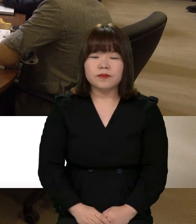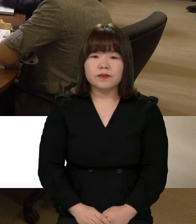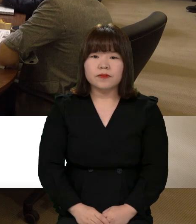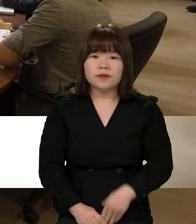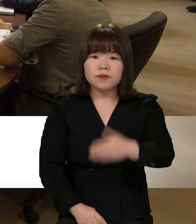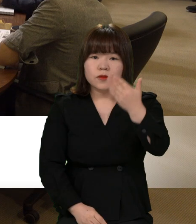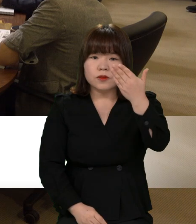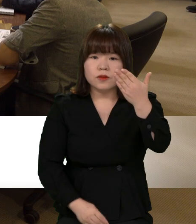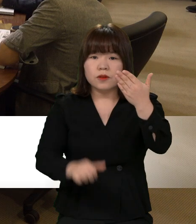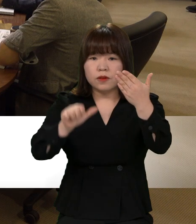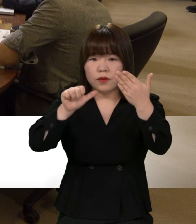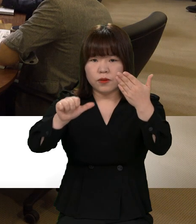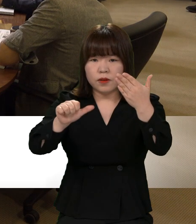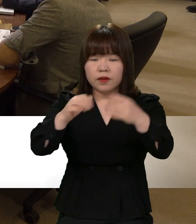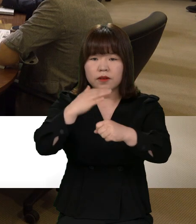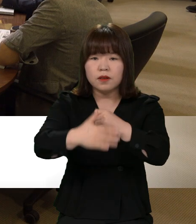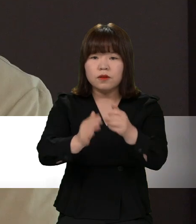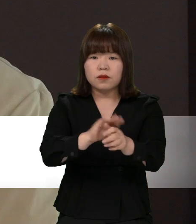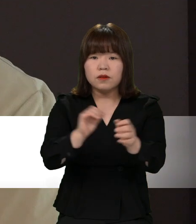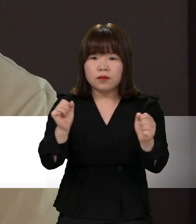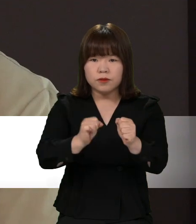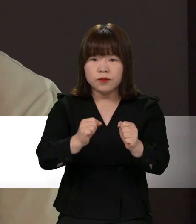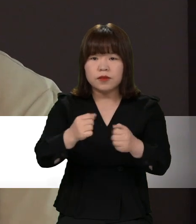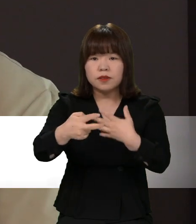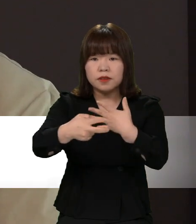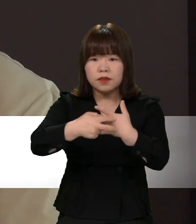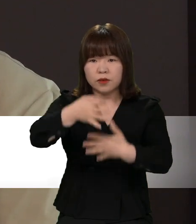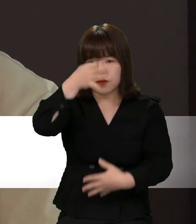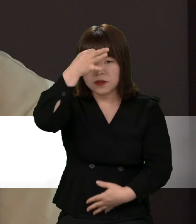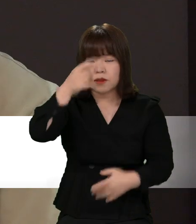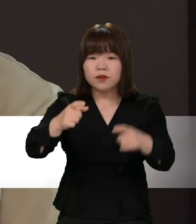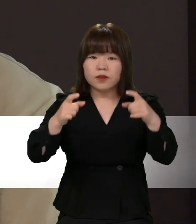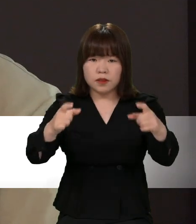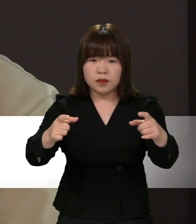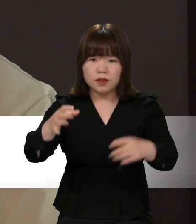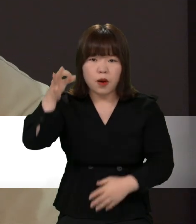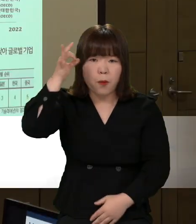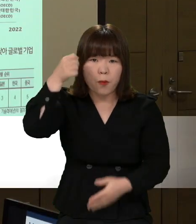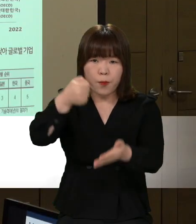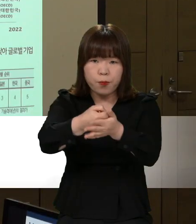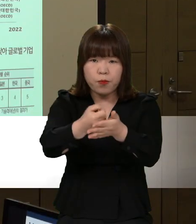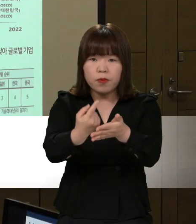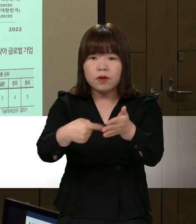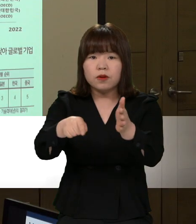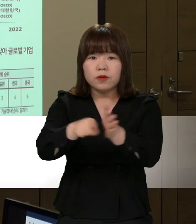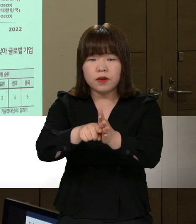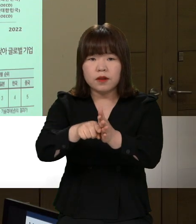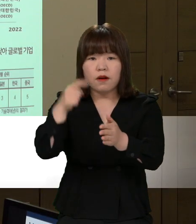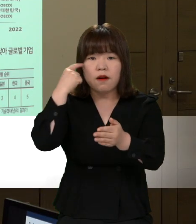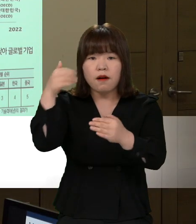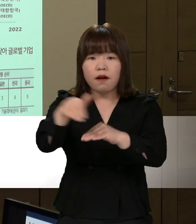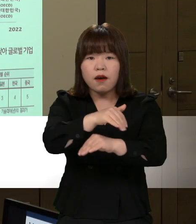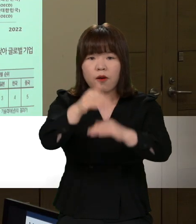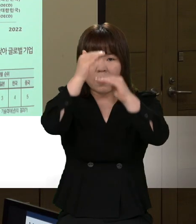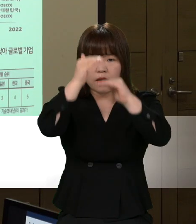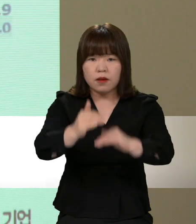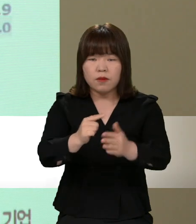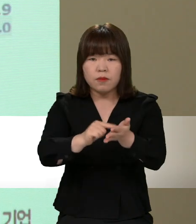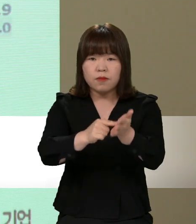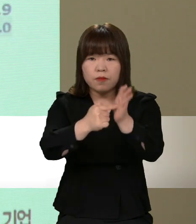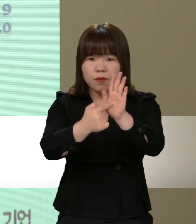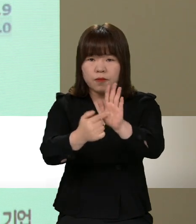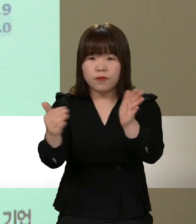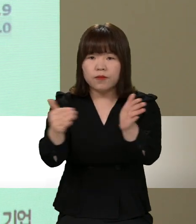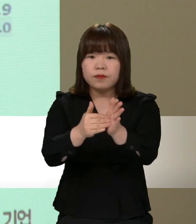개최됐습니다 포항시는 5일 대구경북 첨단 의료 복합 단지 포항 확장 지정을 위한 타당성 및 기본계획